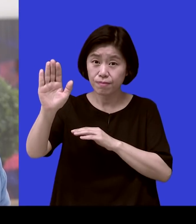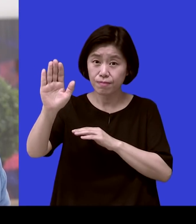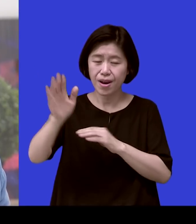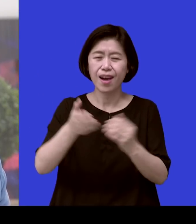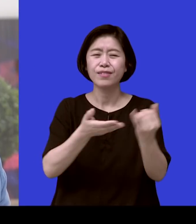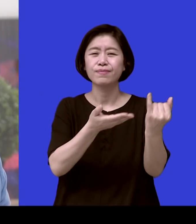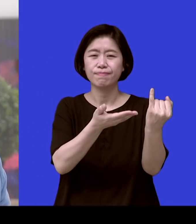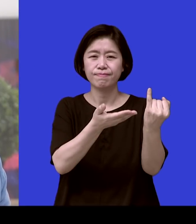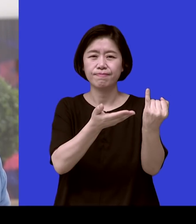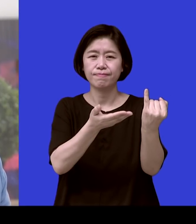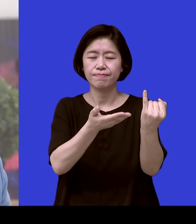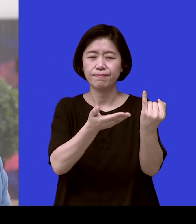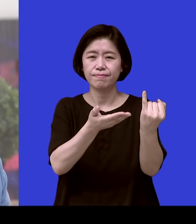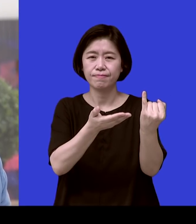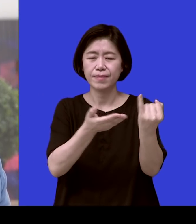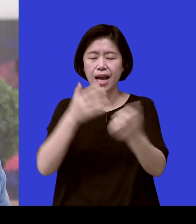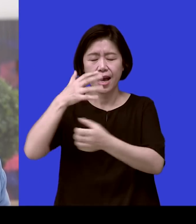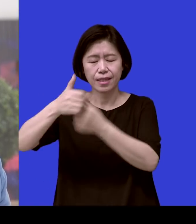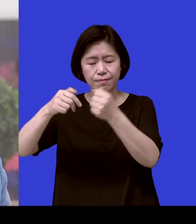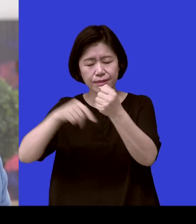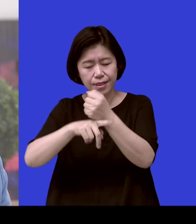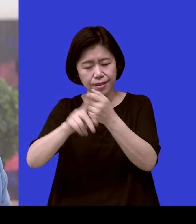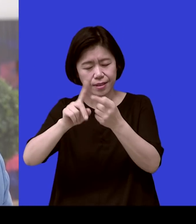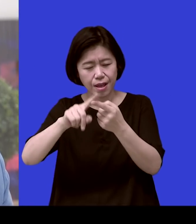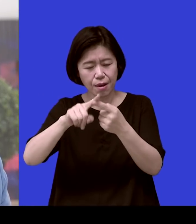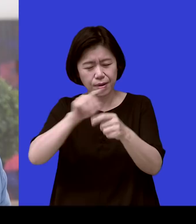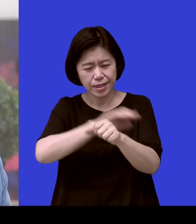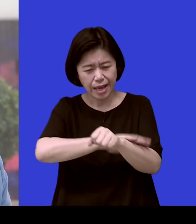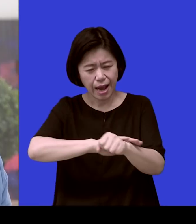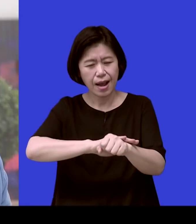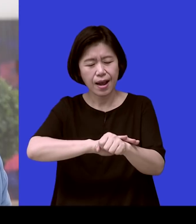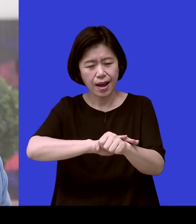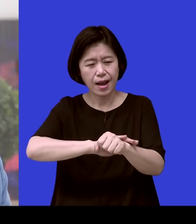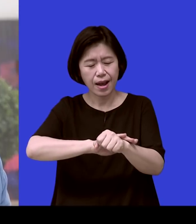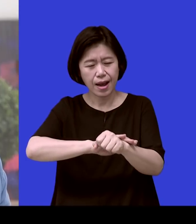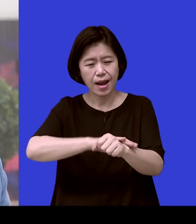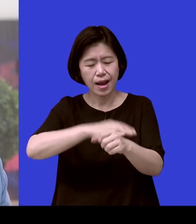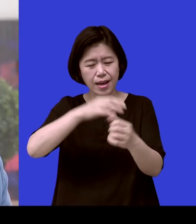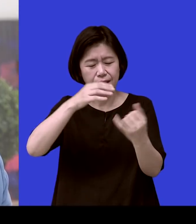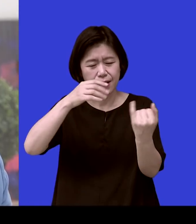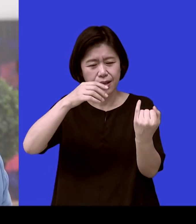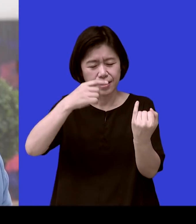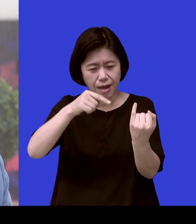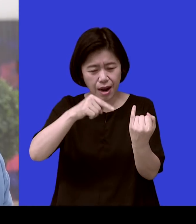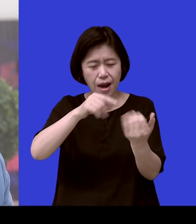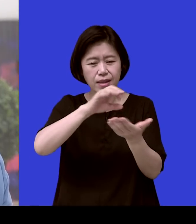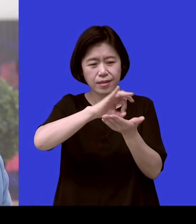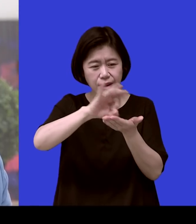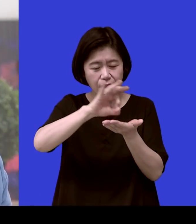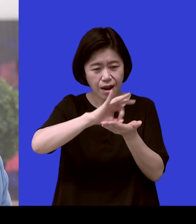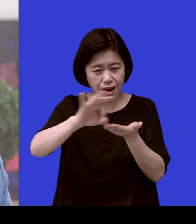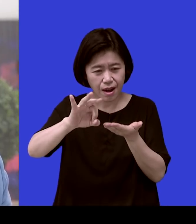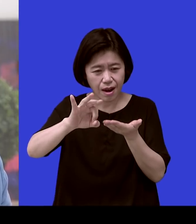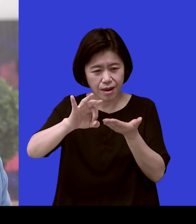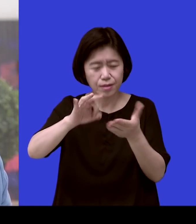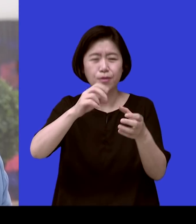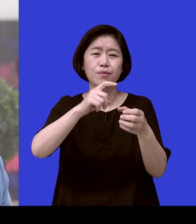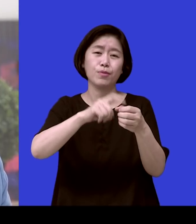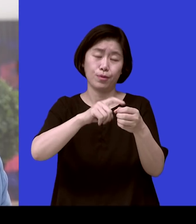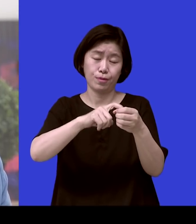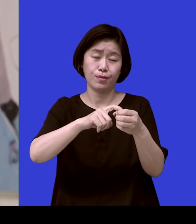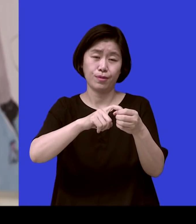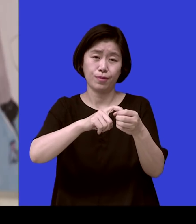사용하시려는 뜻을 또 잘 알아들으시고 그래서 사모님을 더